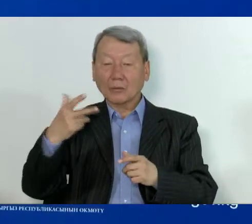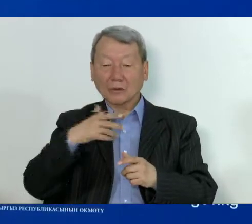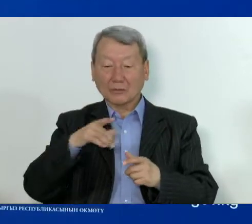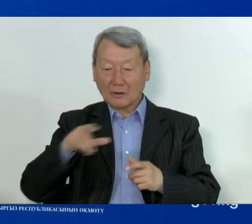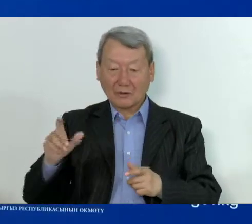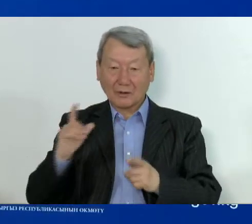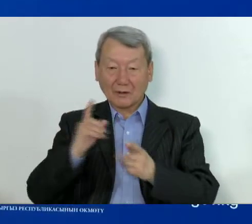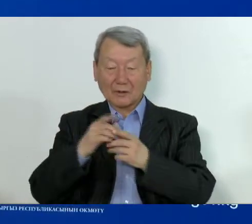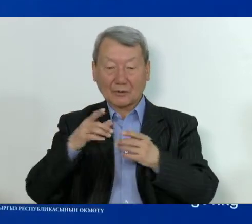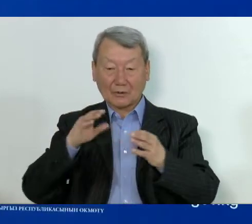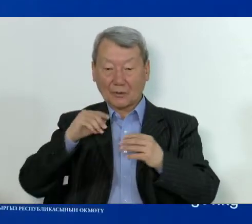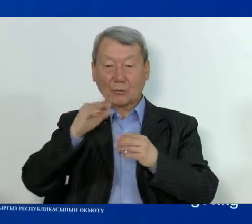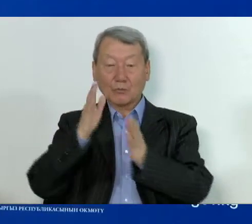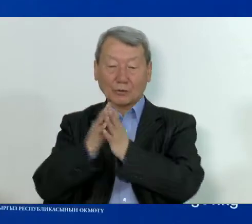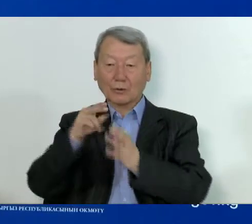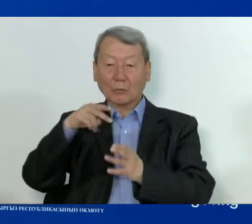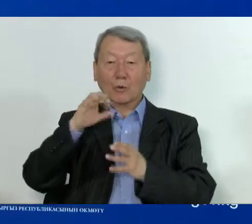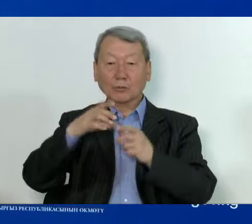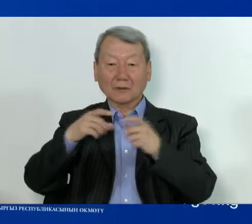проезда и получения пропуска.